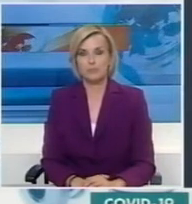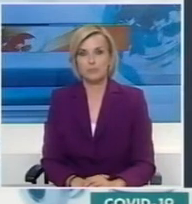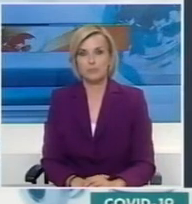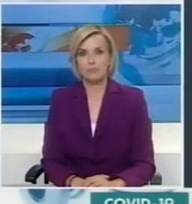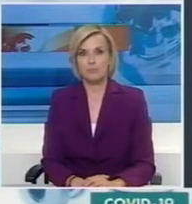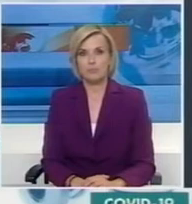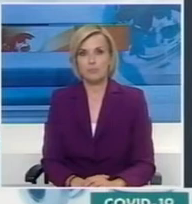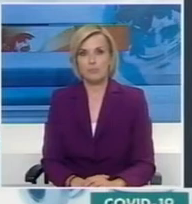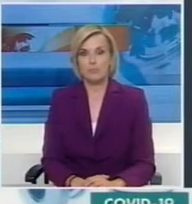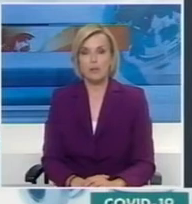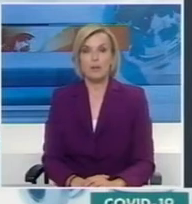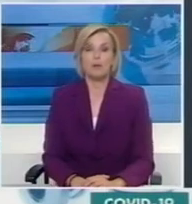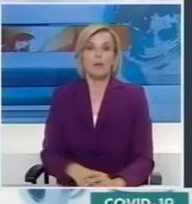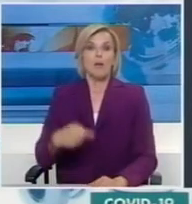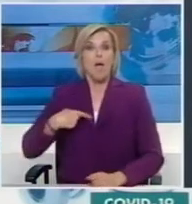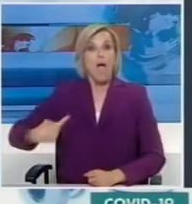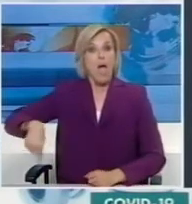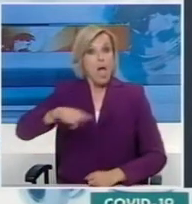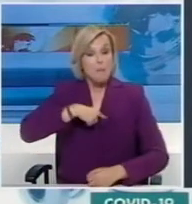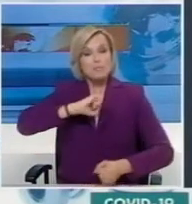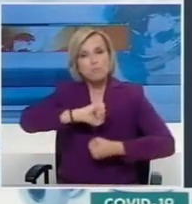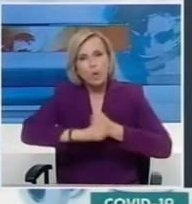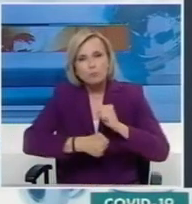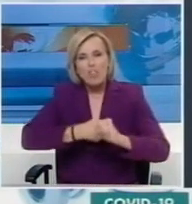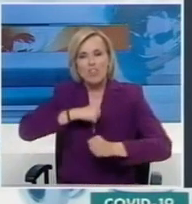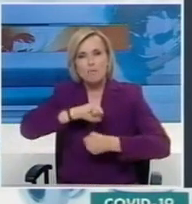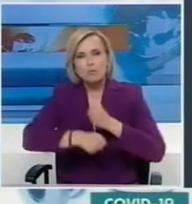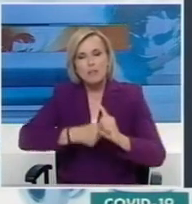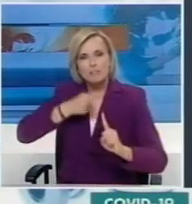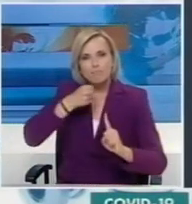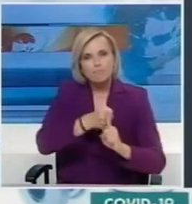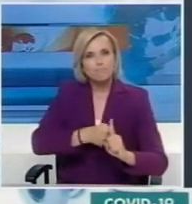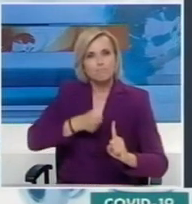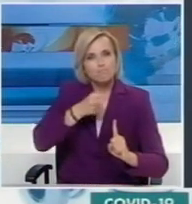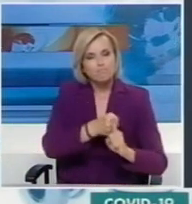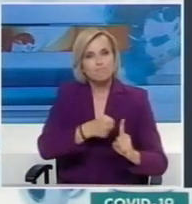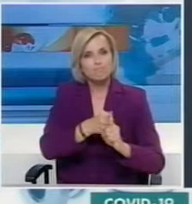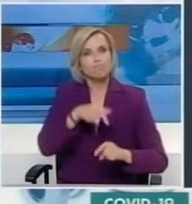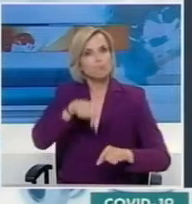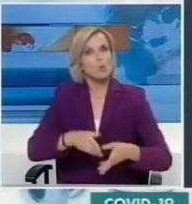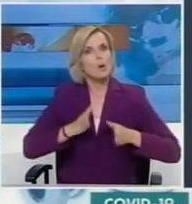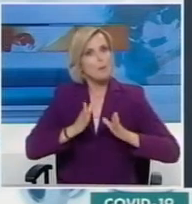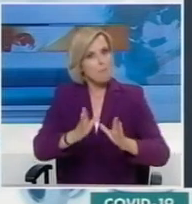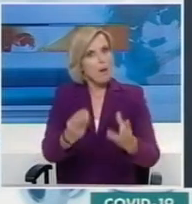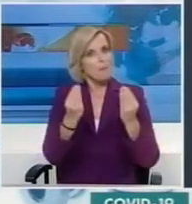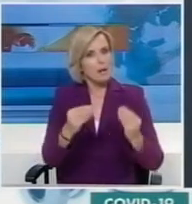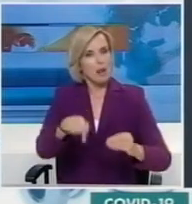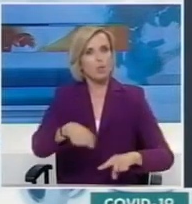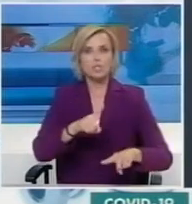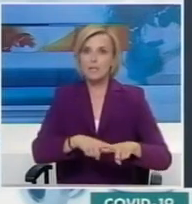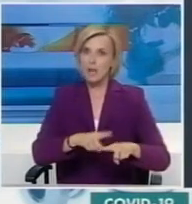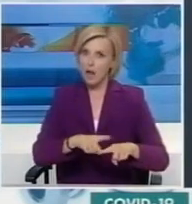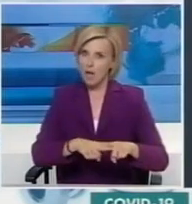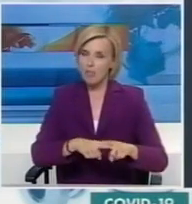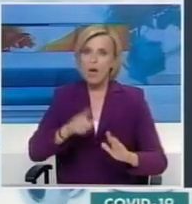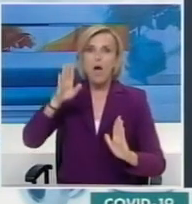Σχετικά με την προσπάθεια όλων μας, αυτή τη στιγμή που είμαστε σε μια καλή φάση και η επιδημία είναι υπό έλεγχο στην πατρίδα μας, με χαμηλό